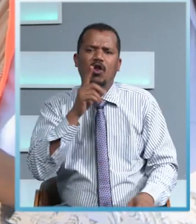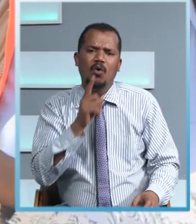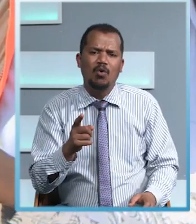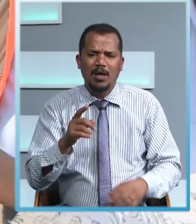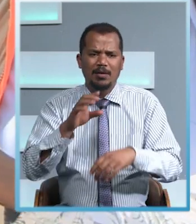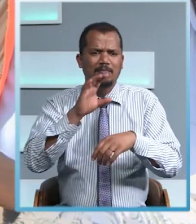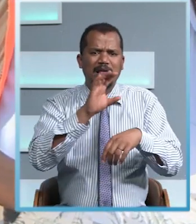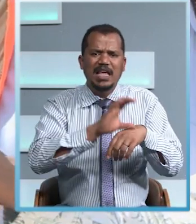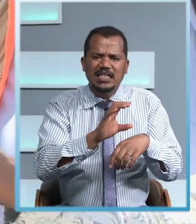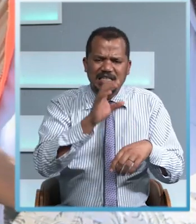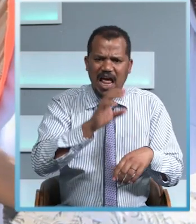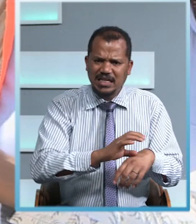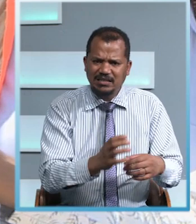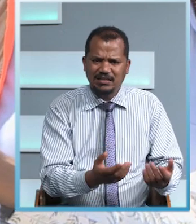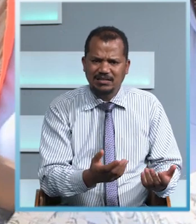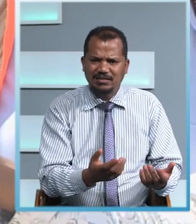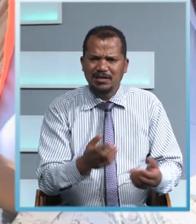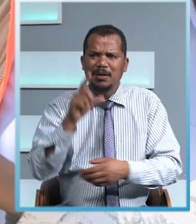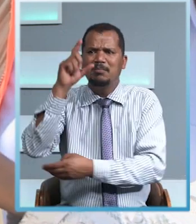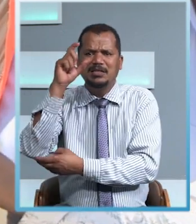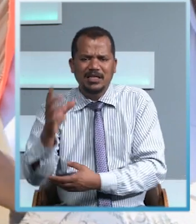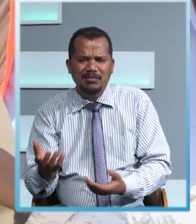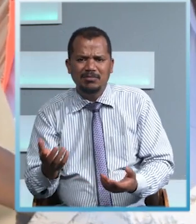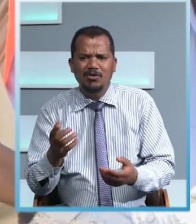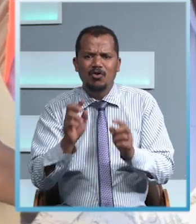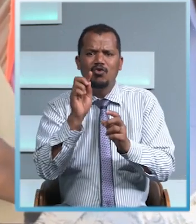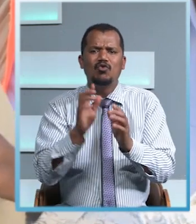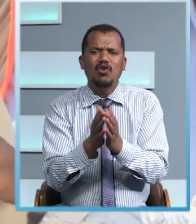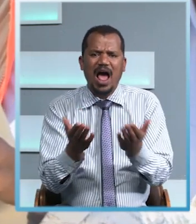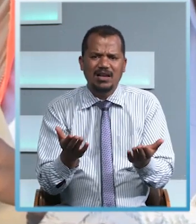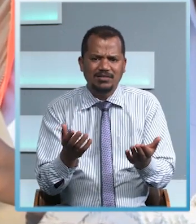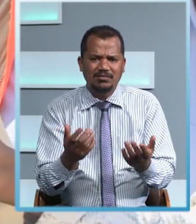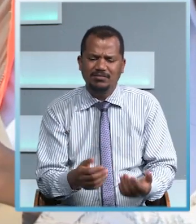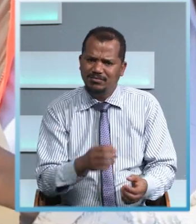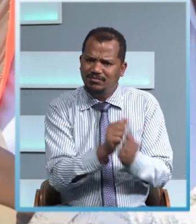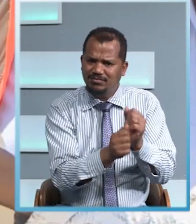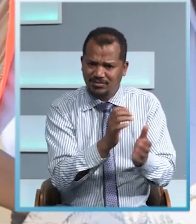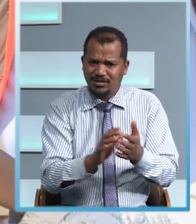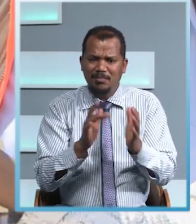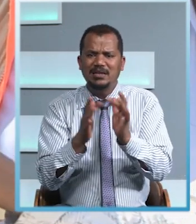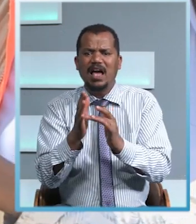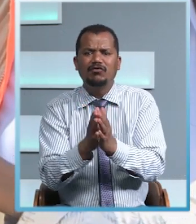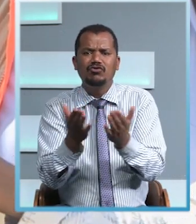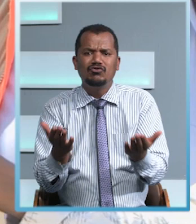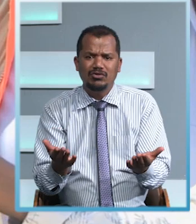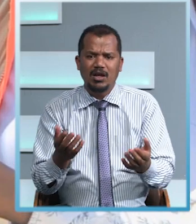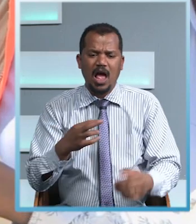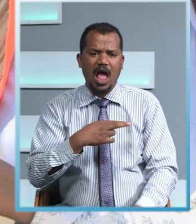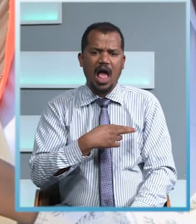አለ በስተ ክርስቲያኒን አይመረው መስጂዱን አይመረው ቁርአኒን አይመረው መጽሐፍ ቅዱስም